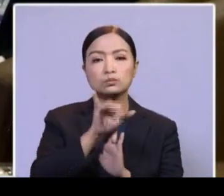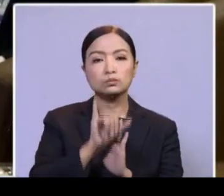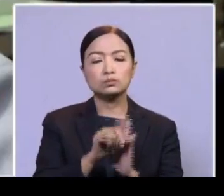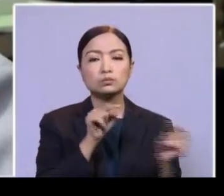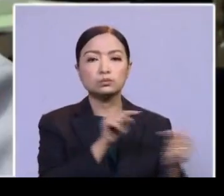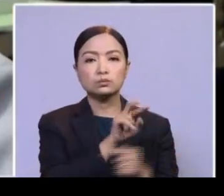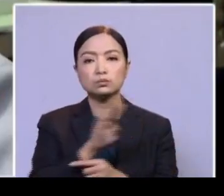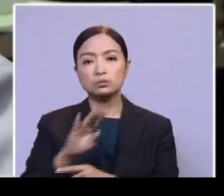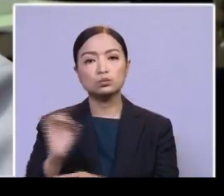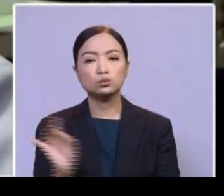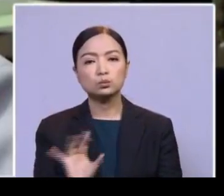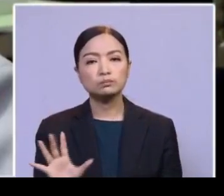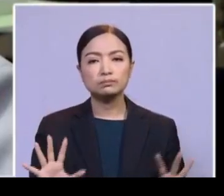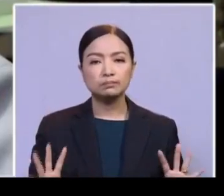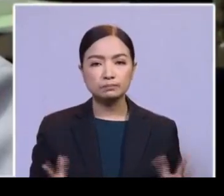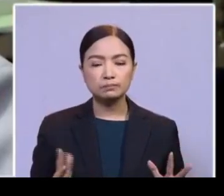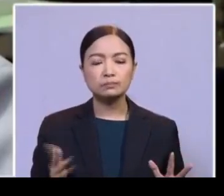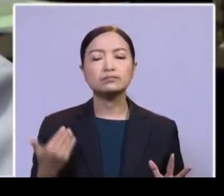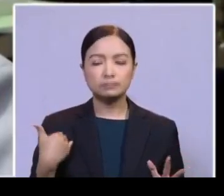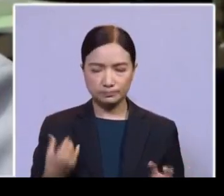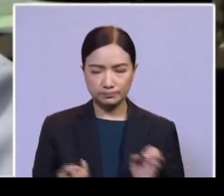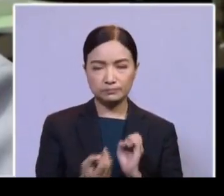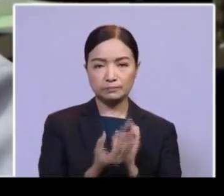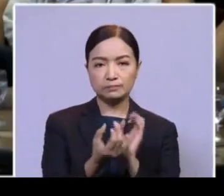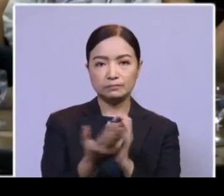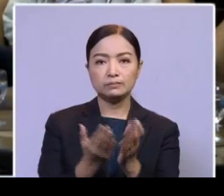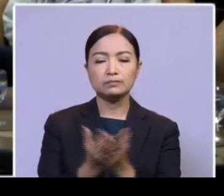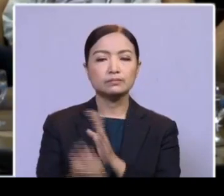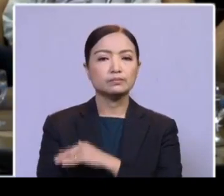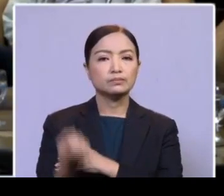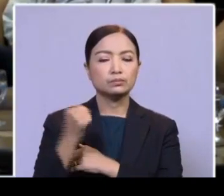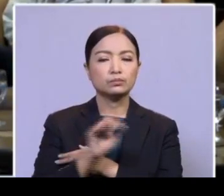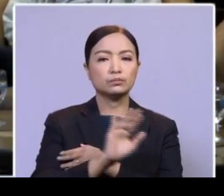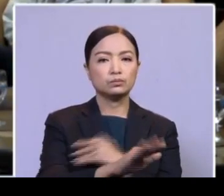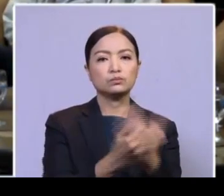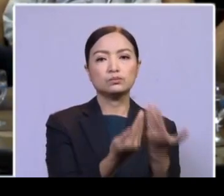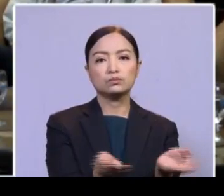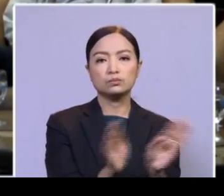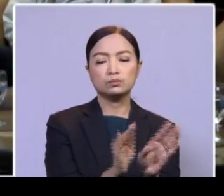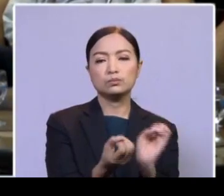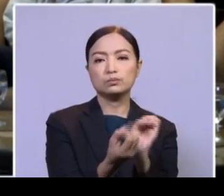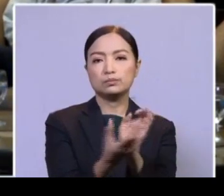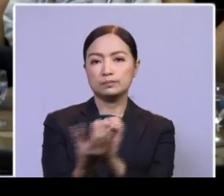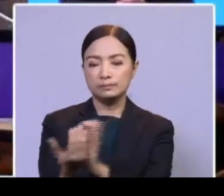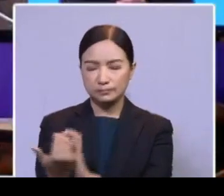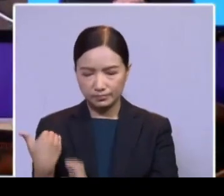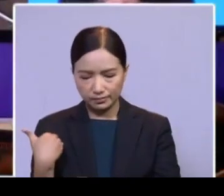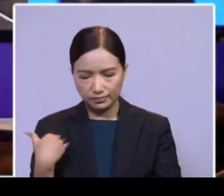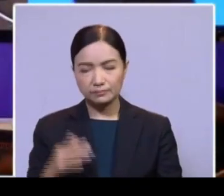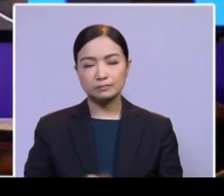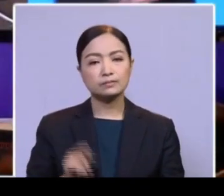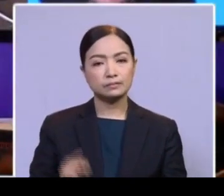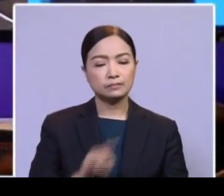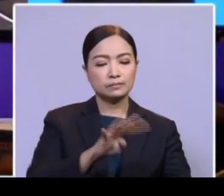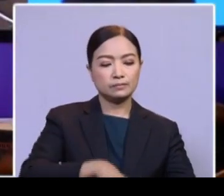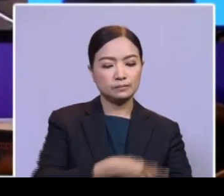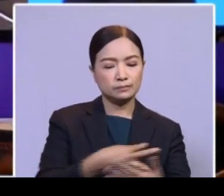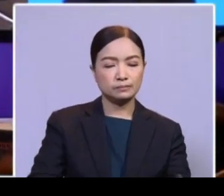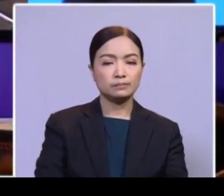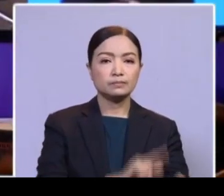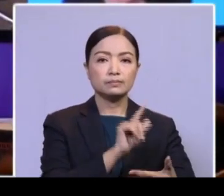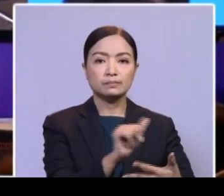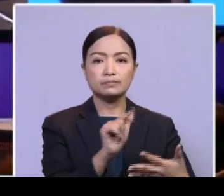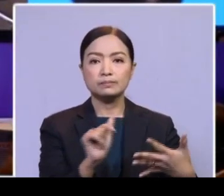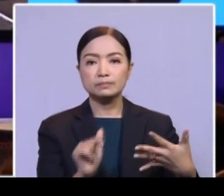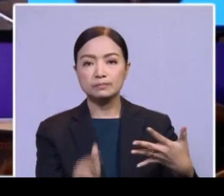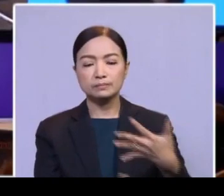ระบบที่มีประสิทธิภาพมารองรับจะกระทบกับความมั่นคงของทุกครอบครัวโดยมิตินี้ได้วาง 5เสาหลักที่จะ